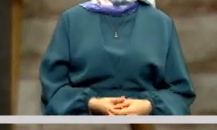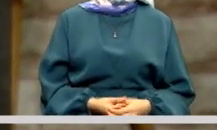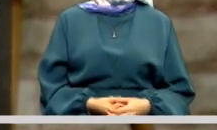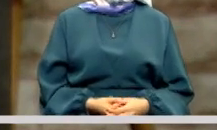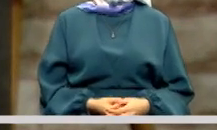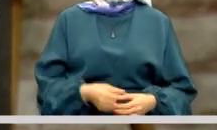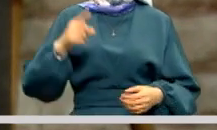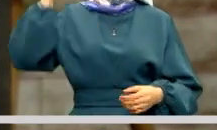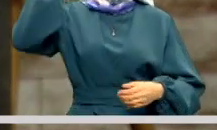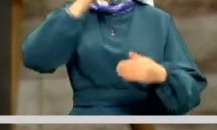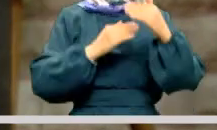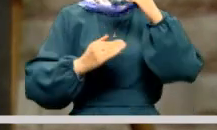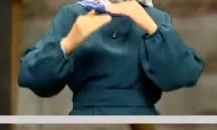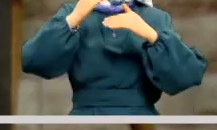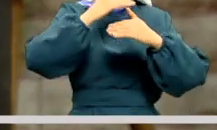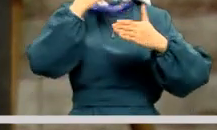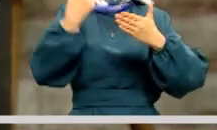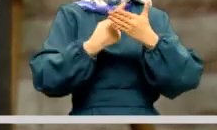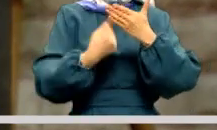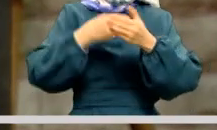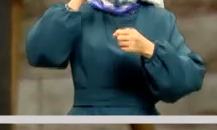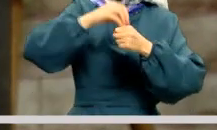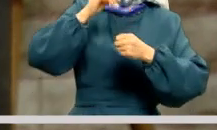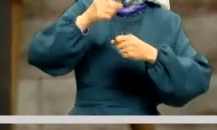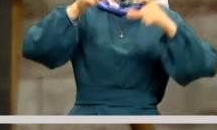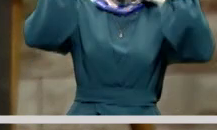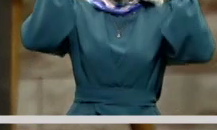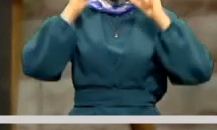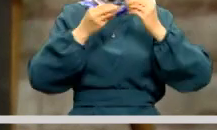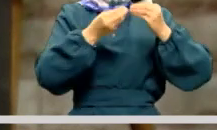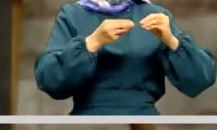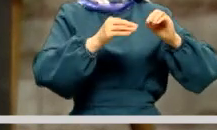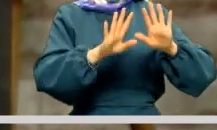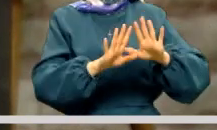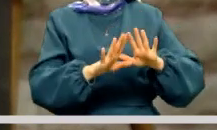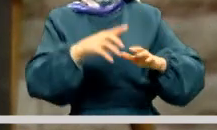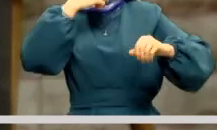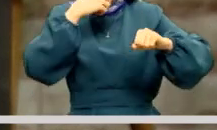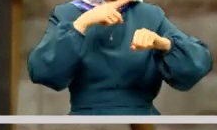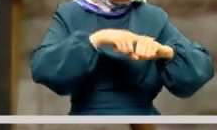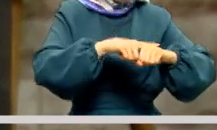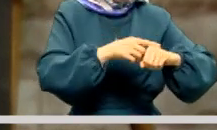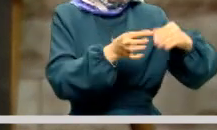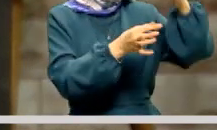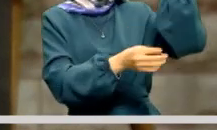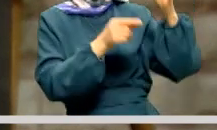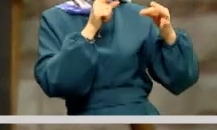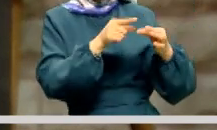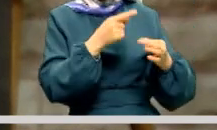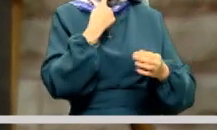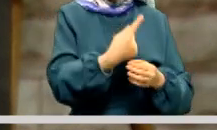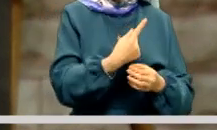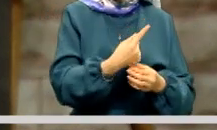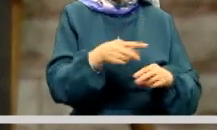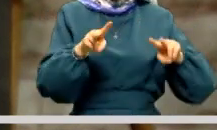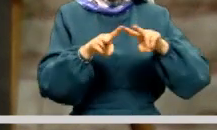Kur'an'da zaten onlara bir sorumluluğu vermemekle birlikte inandım diyenlere de Maun suresini hepimizi hatırlarız